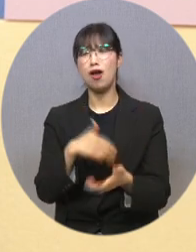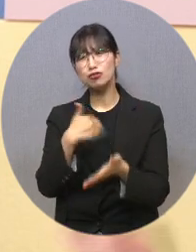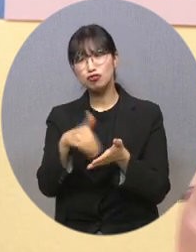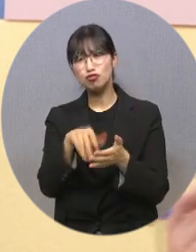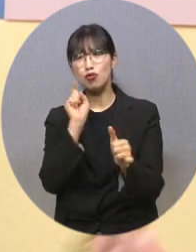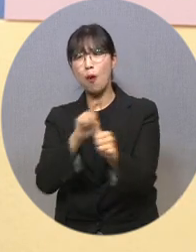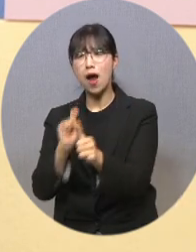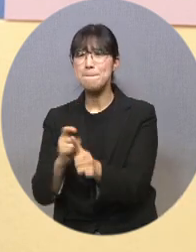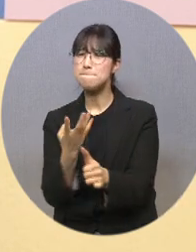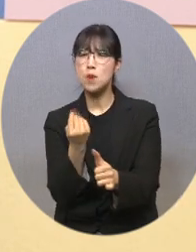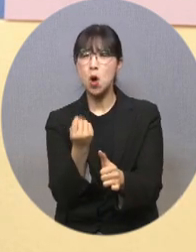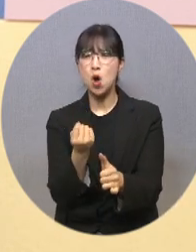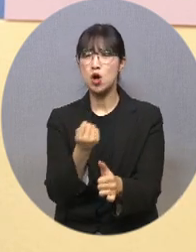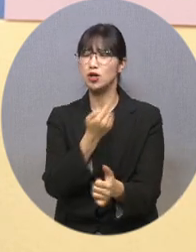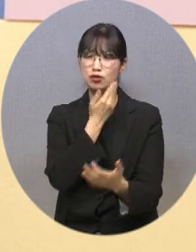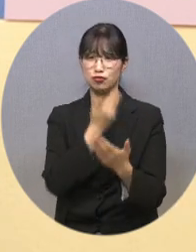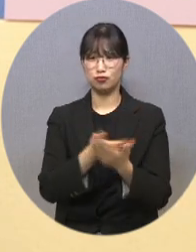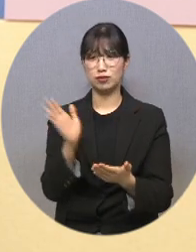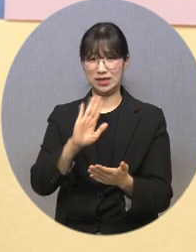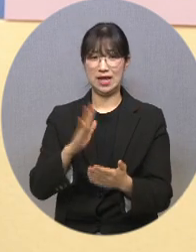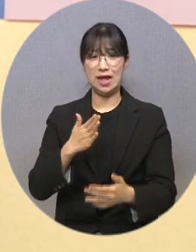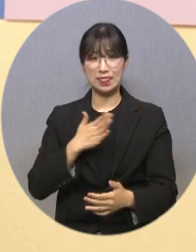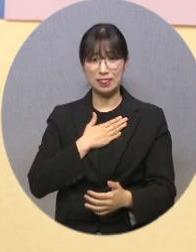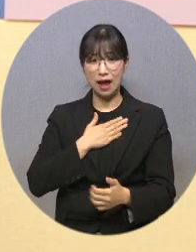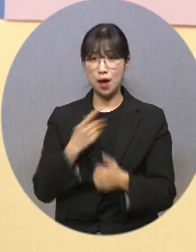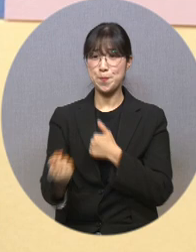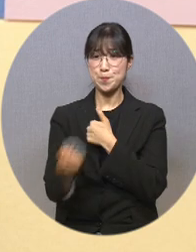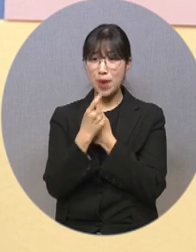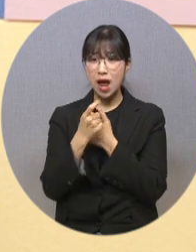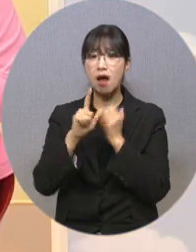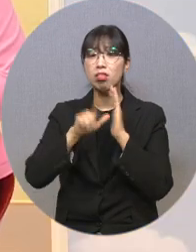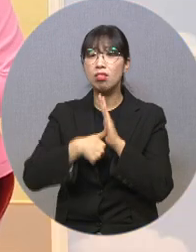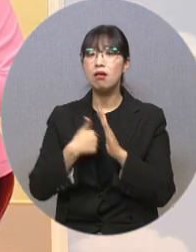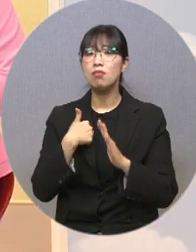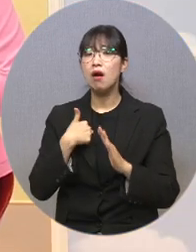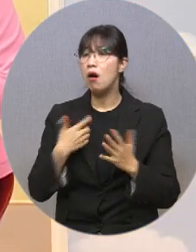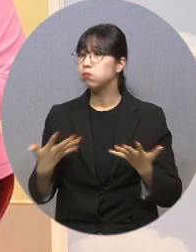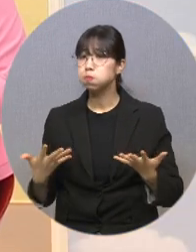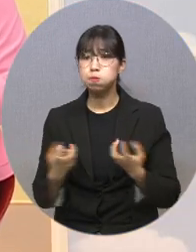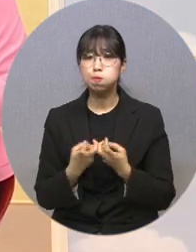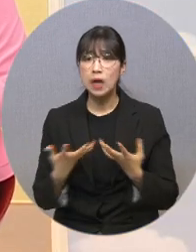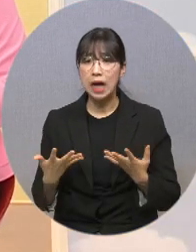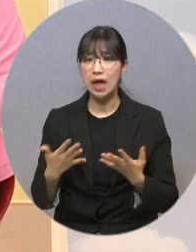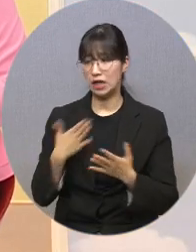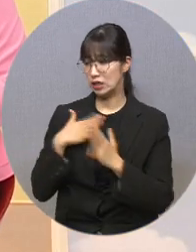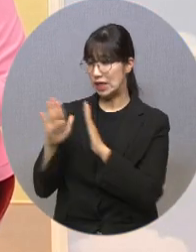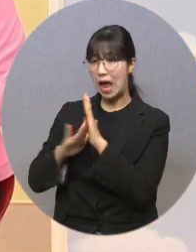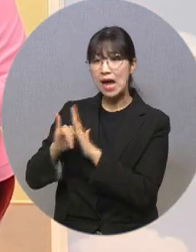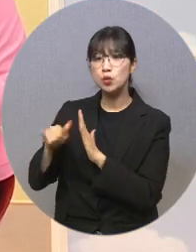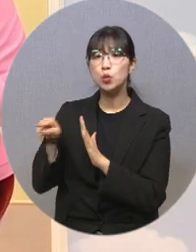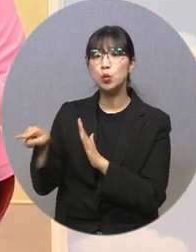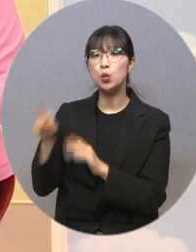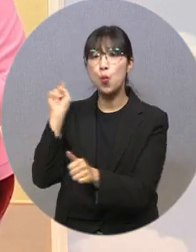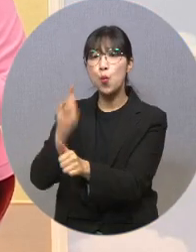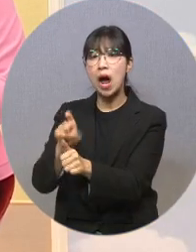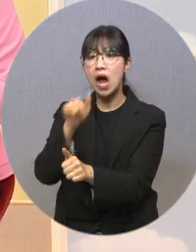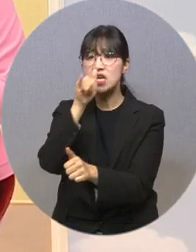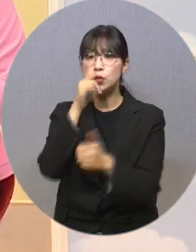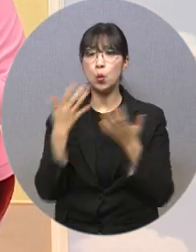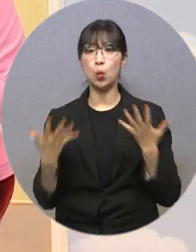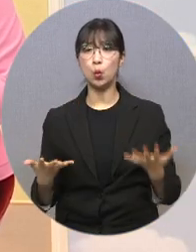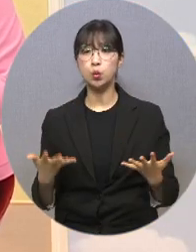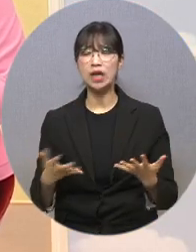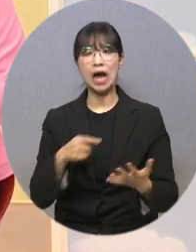크게 와닿지 않아요. 네. 내가 코로나에 걸렸으면 나는 어떻게 해야 되느냐. 그렇죠. 그게 우리 가족이 중요한... 걸렸으면 어떻게 해야 되느냐. 이게 굉장히 중요한